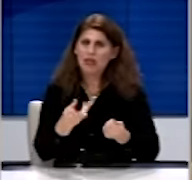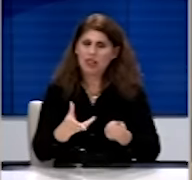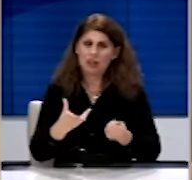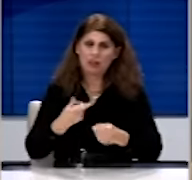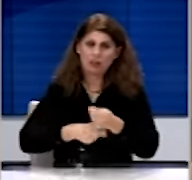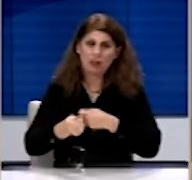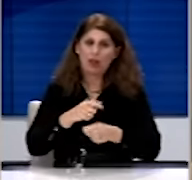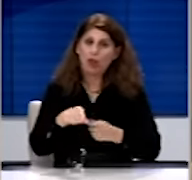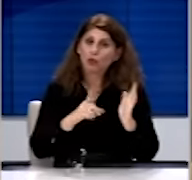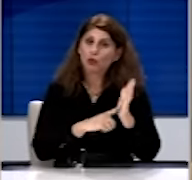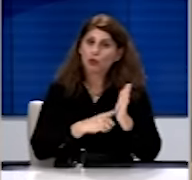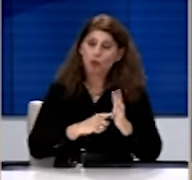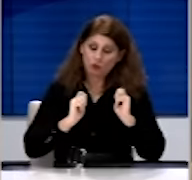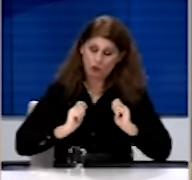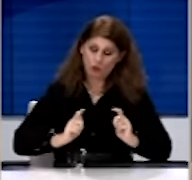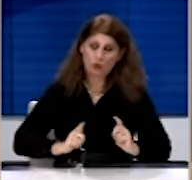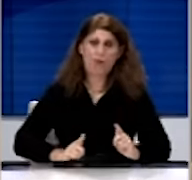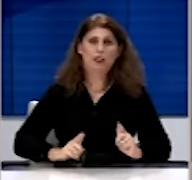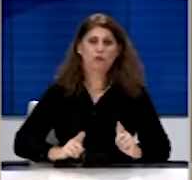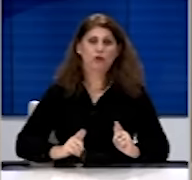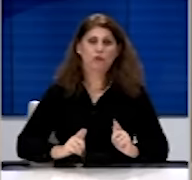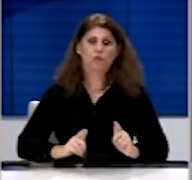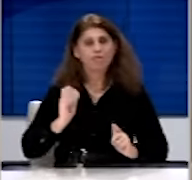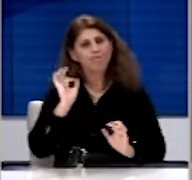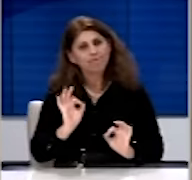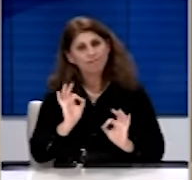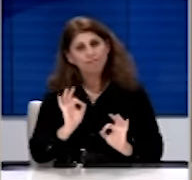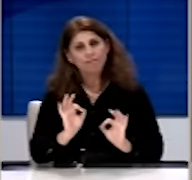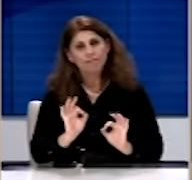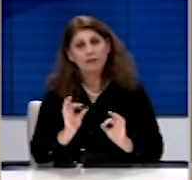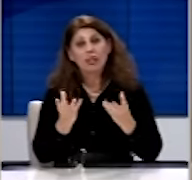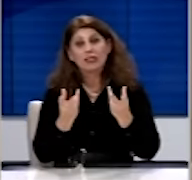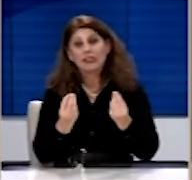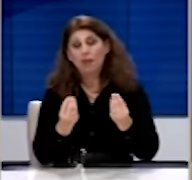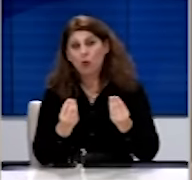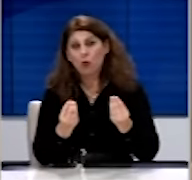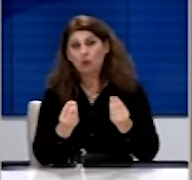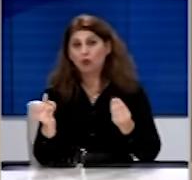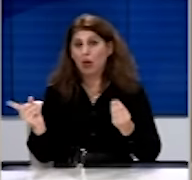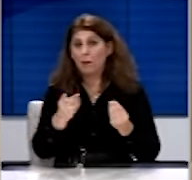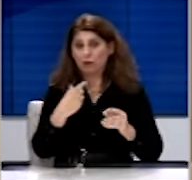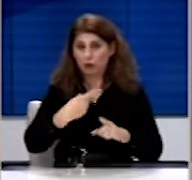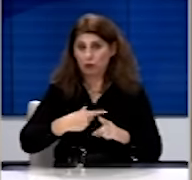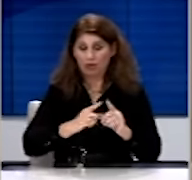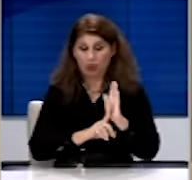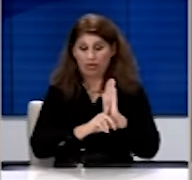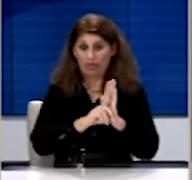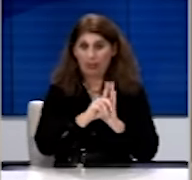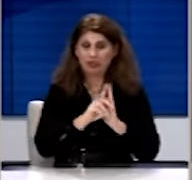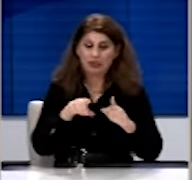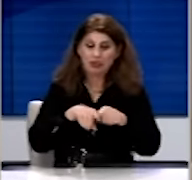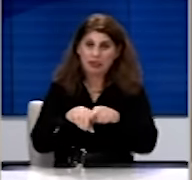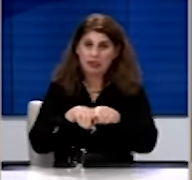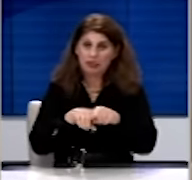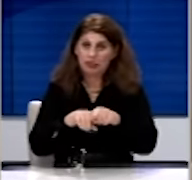επίσης είναι νόμος του καπιταλισμού. Εννοείται ότι σε πολλούς από τους ελληνικούς δείκτες, σε σχέση